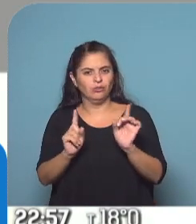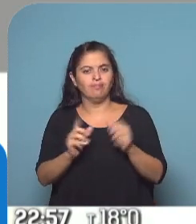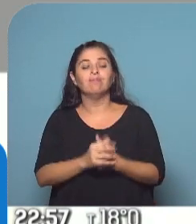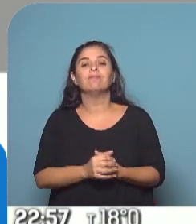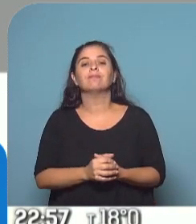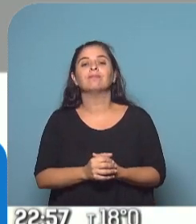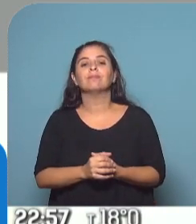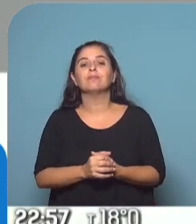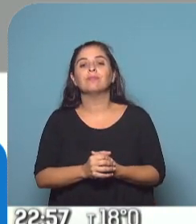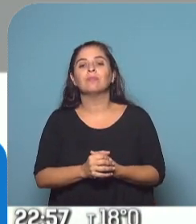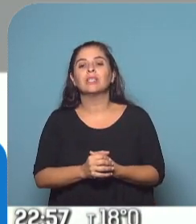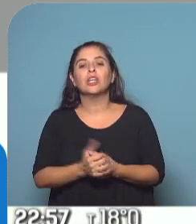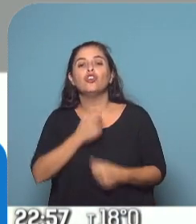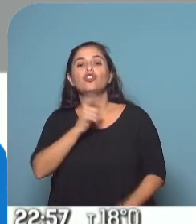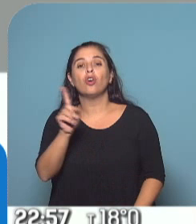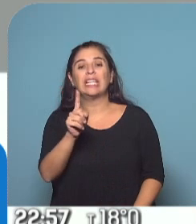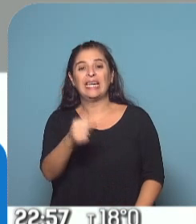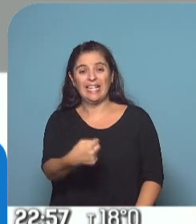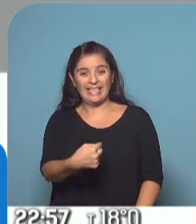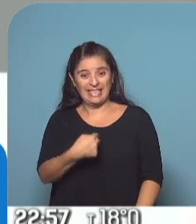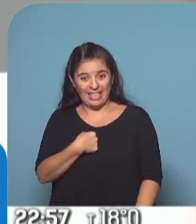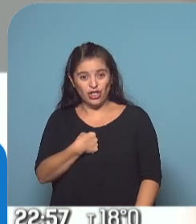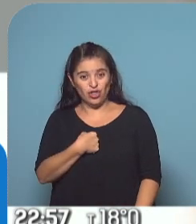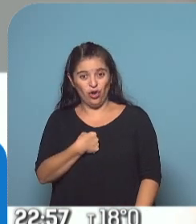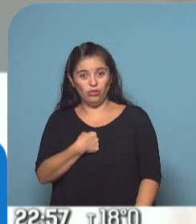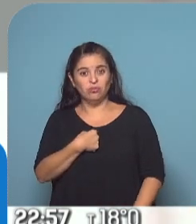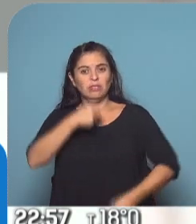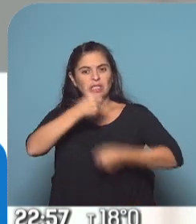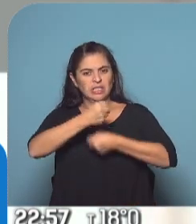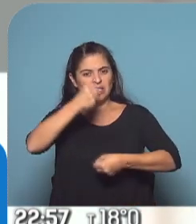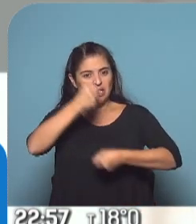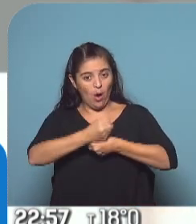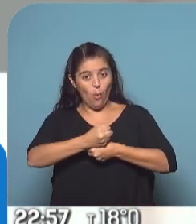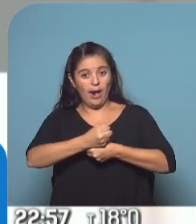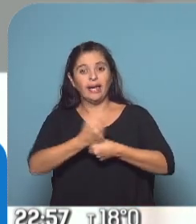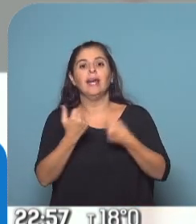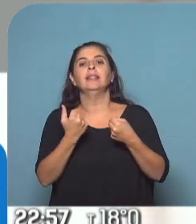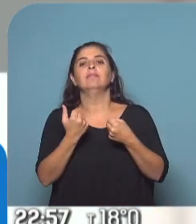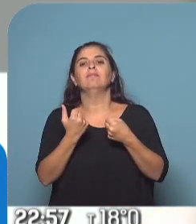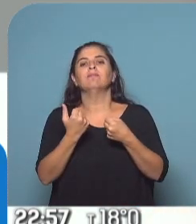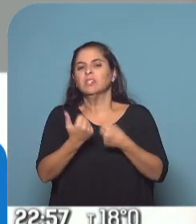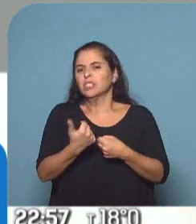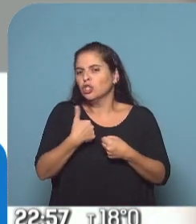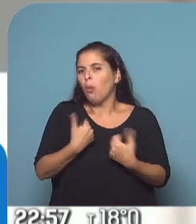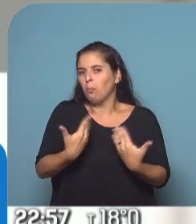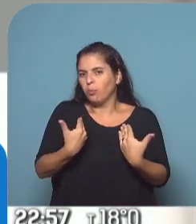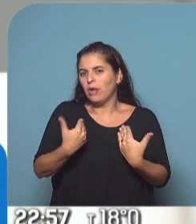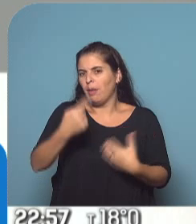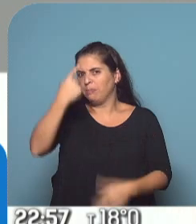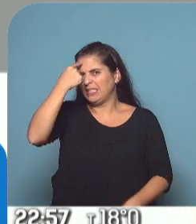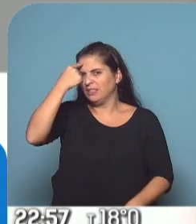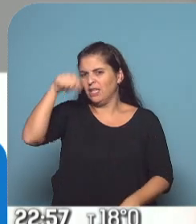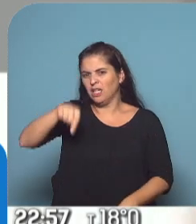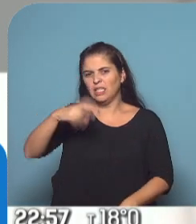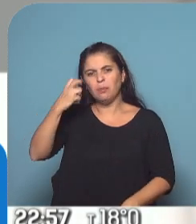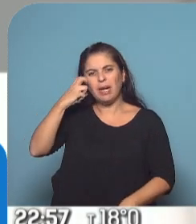Зеленського не було навіть можливості думати про розпуск Верховної Ради. Хоча мені здається,